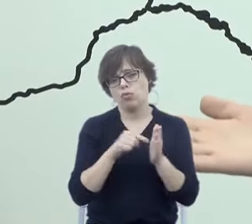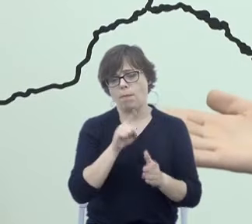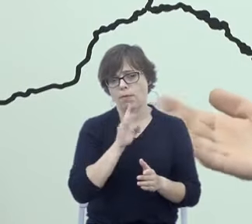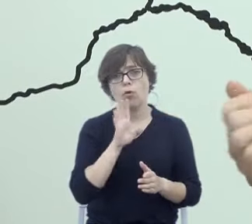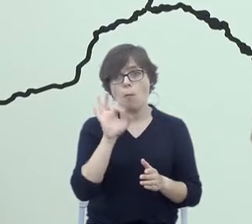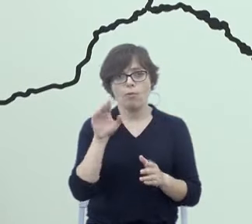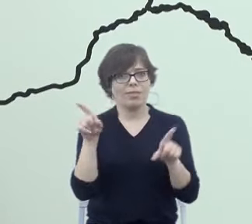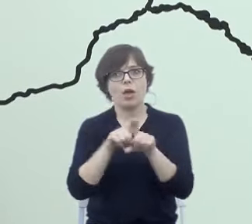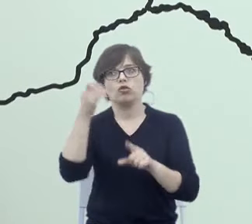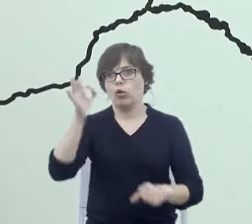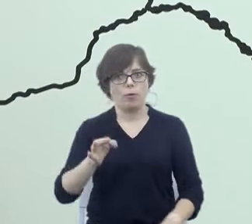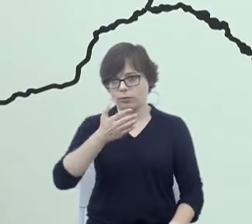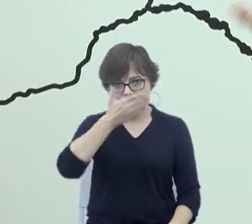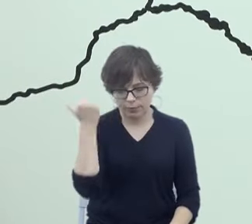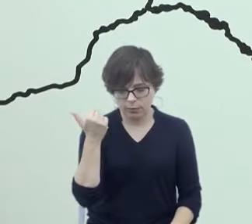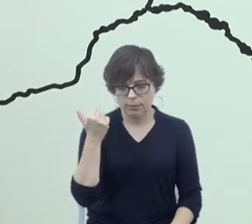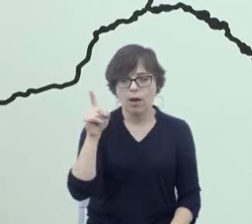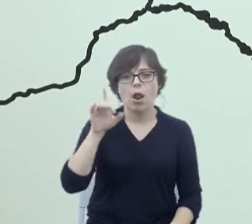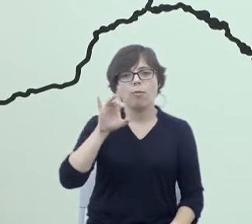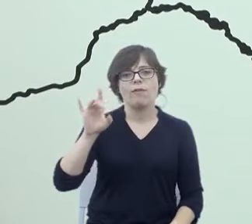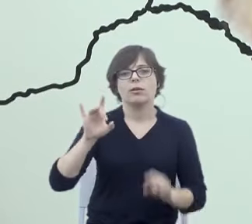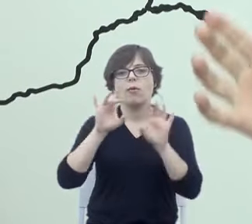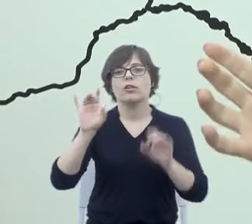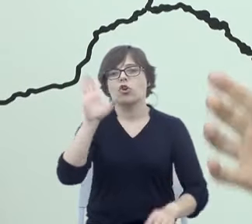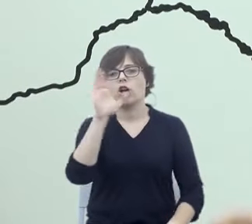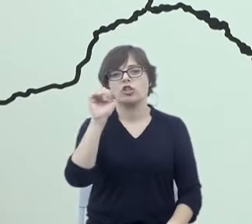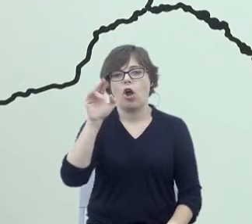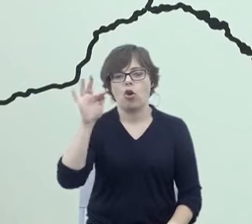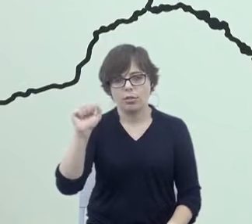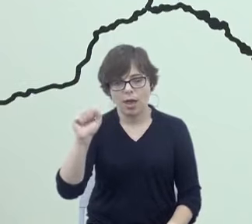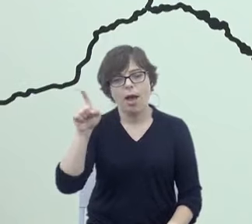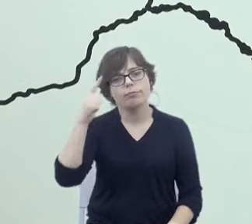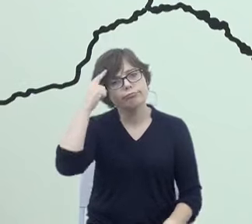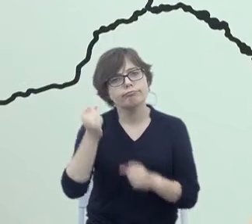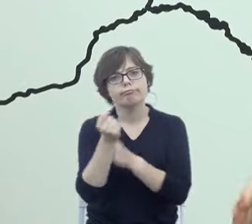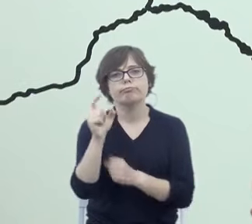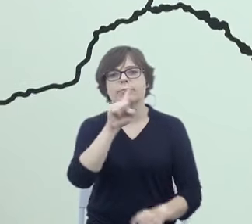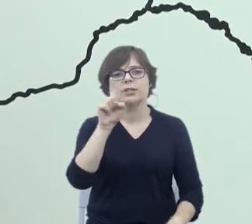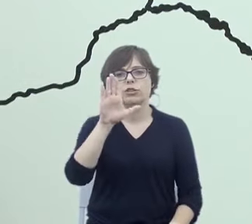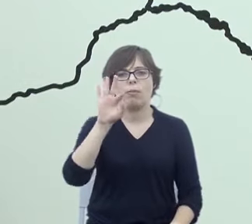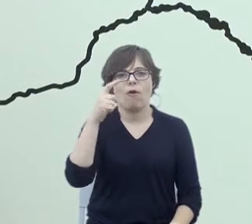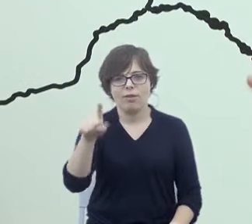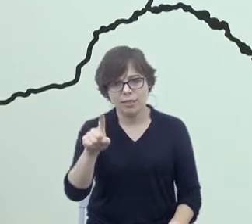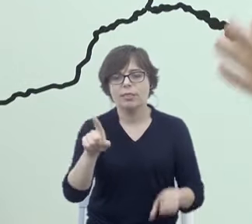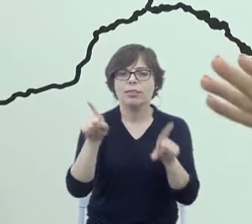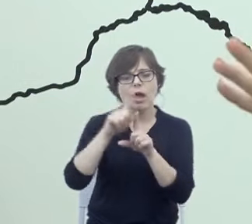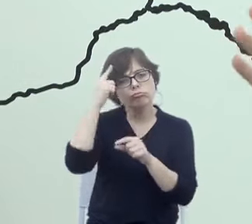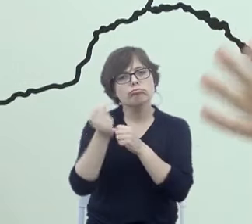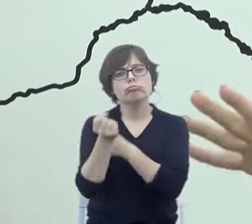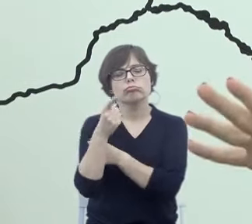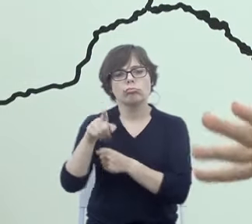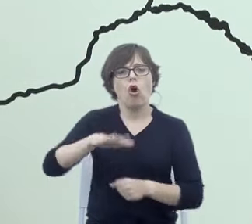nie wiemy, tak? Według profesora Szaroty z inicjatywy z Bowidu i z inicjatywy